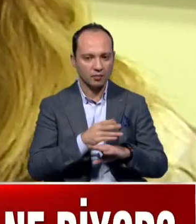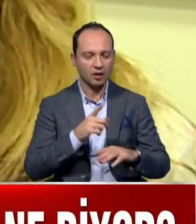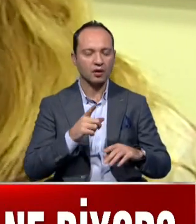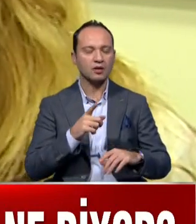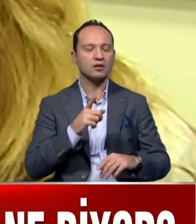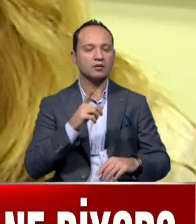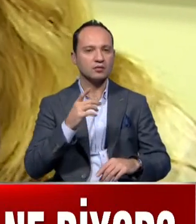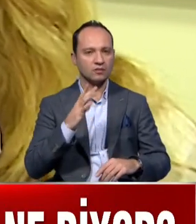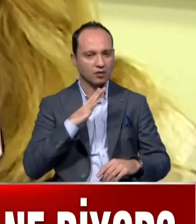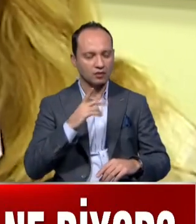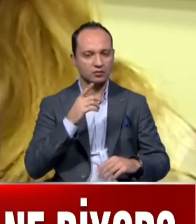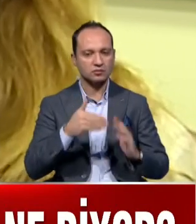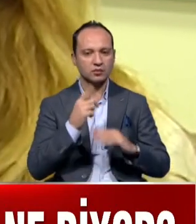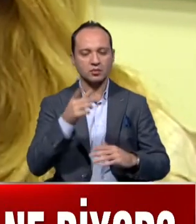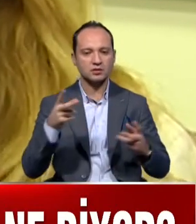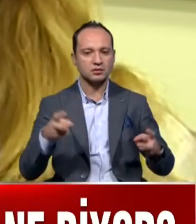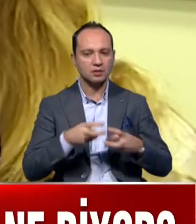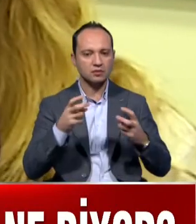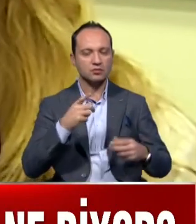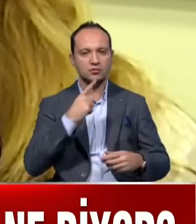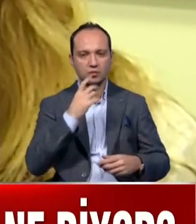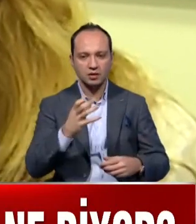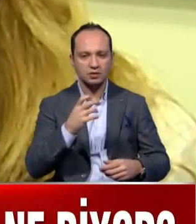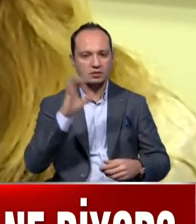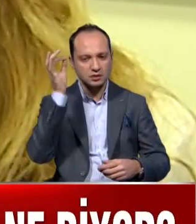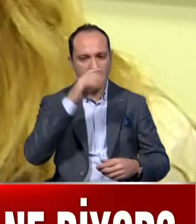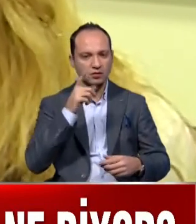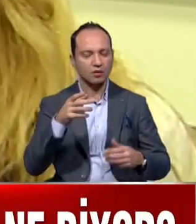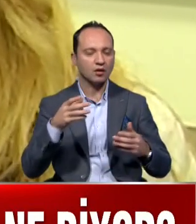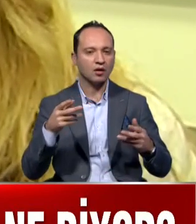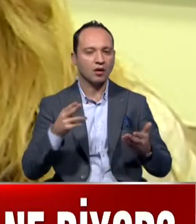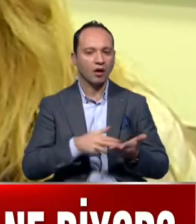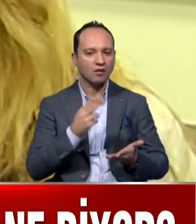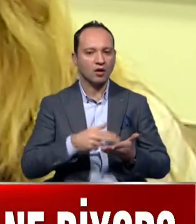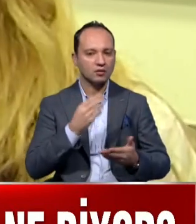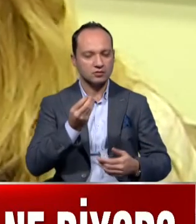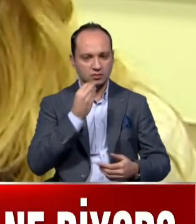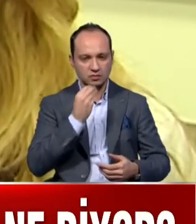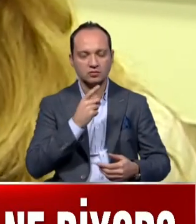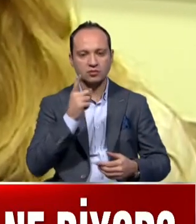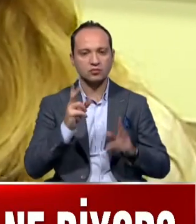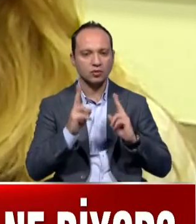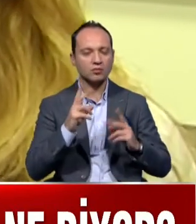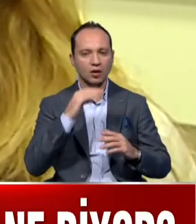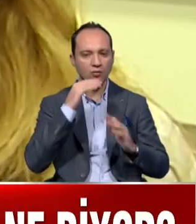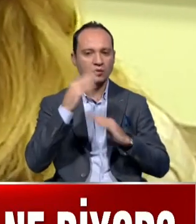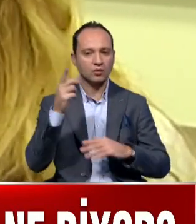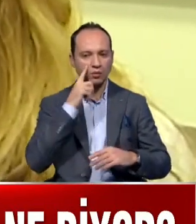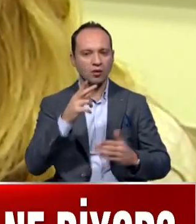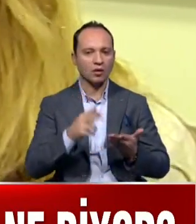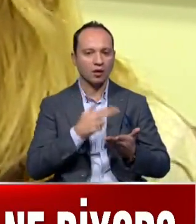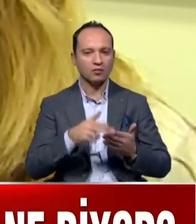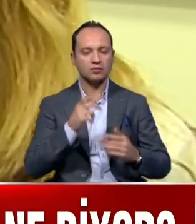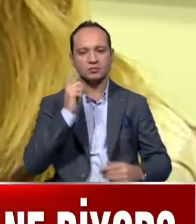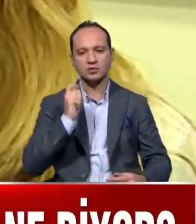tüketiriz. Sonra bir salatalık, domates ya da yeşilliklerle o kahvaltıyı zenginleştiririz. Normalde yurt dışına göre